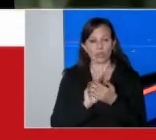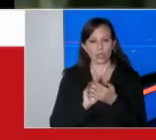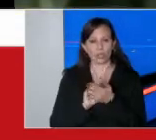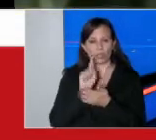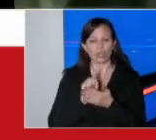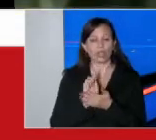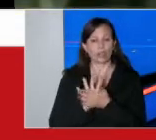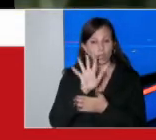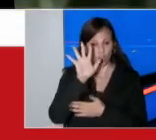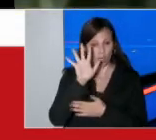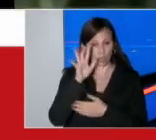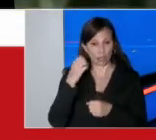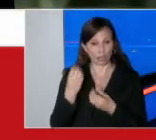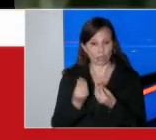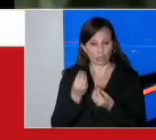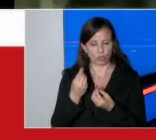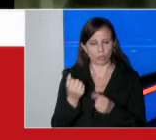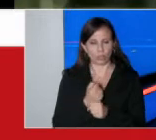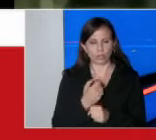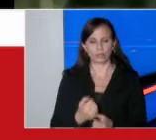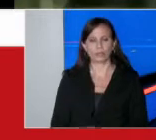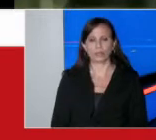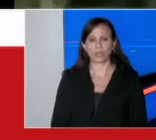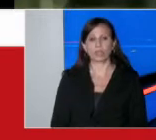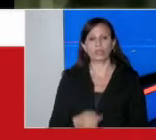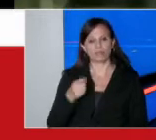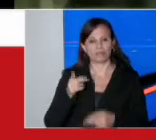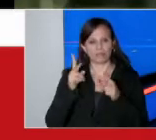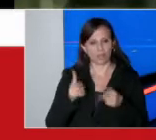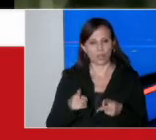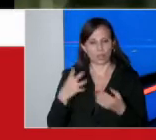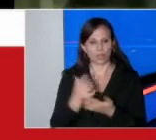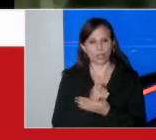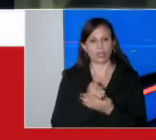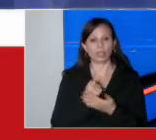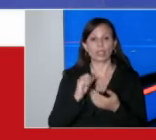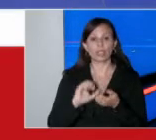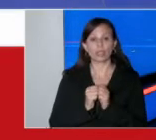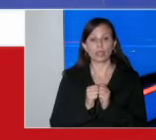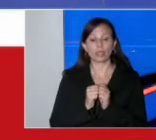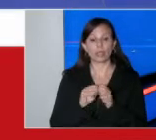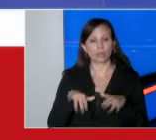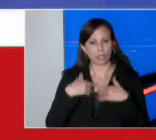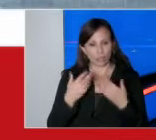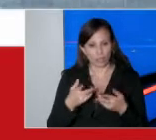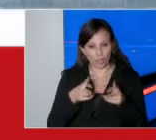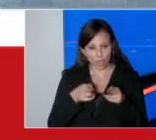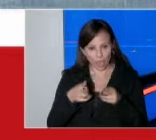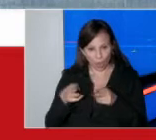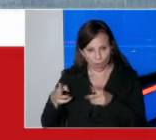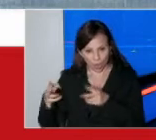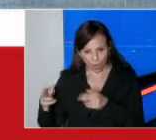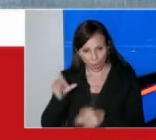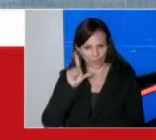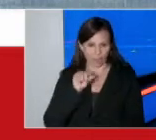שלהם בהצלחה. אני חושב שהוא יכול לקנות את עולמו פארק גרוואל, ברגע שהוא יאפשר לערוך לראשונה את הציוצים